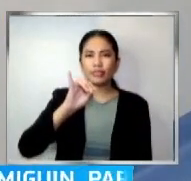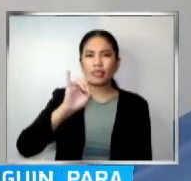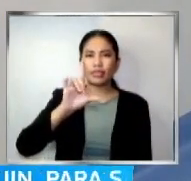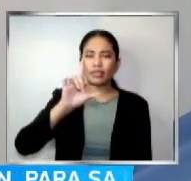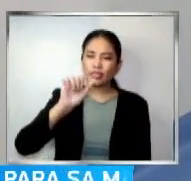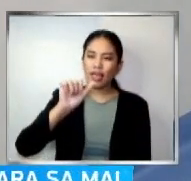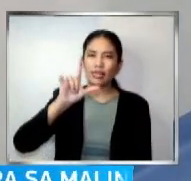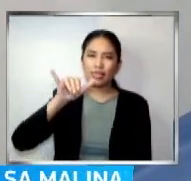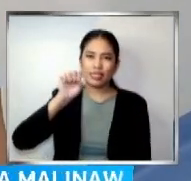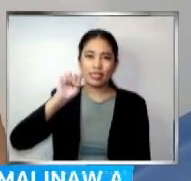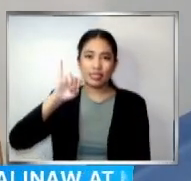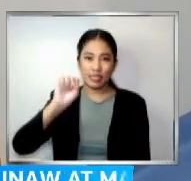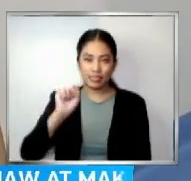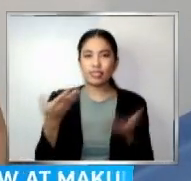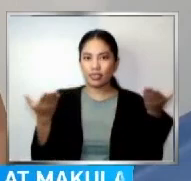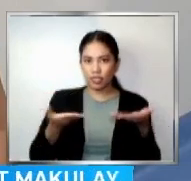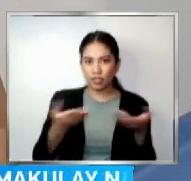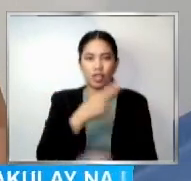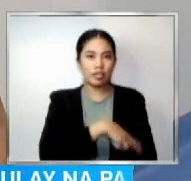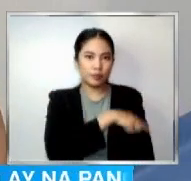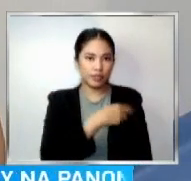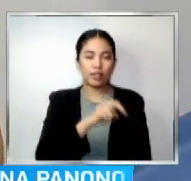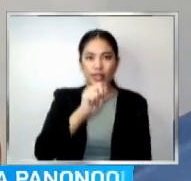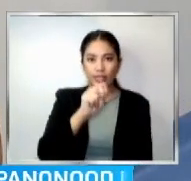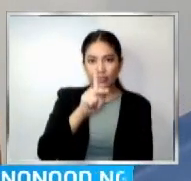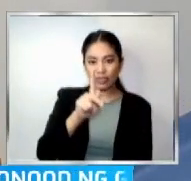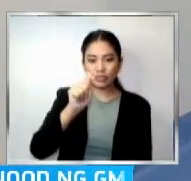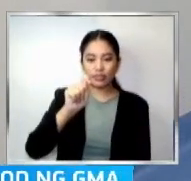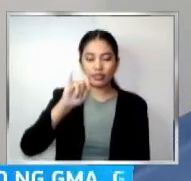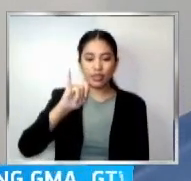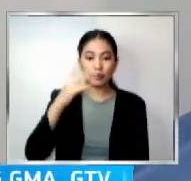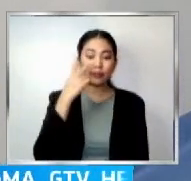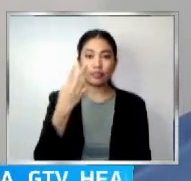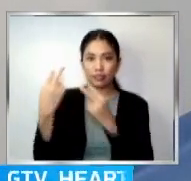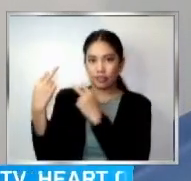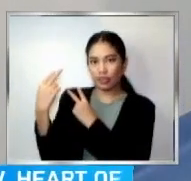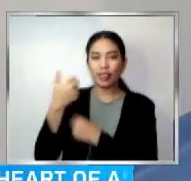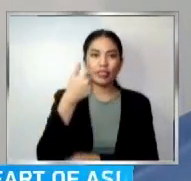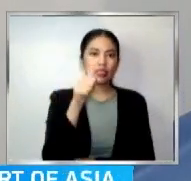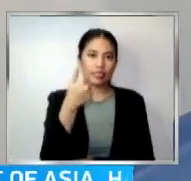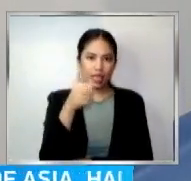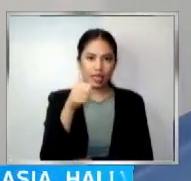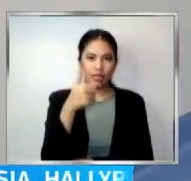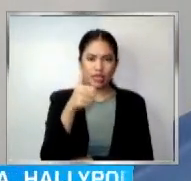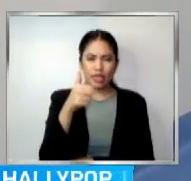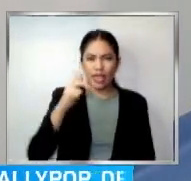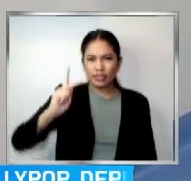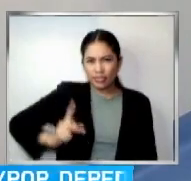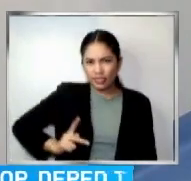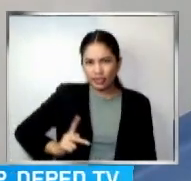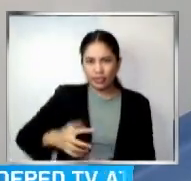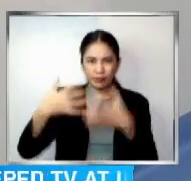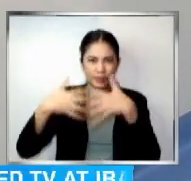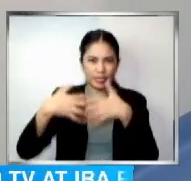nga sa aking likuran yung isa sa 20 dialysis station dito sa loob ng kanilang bagong pasilidad.